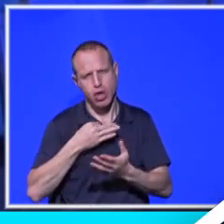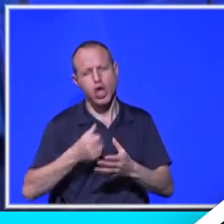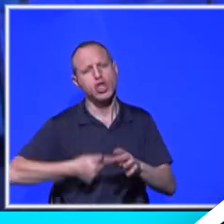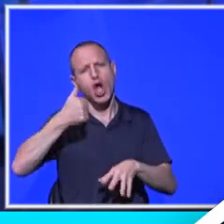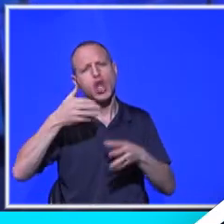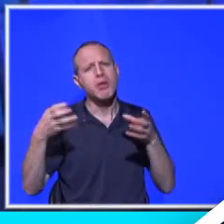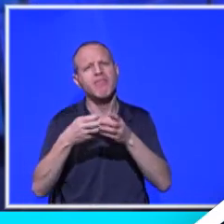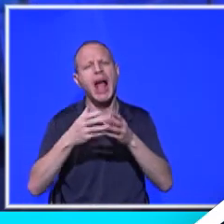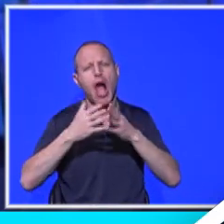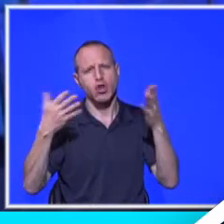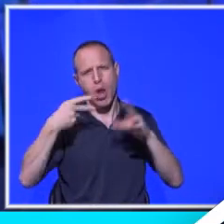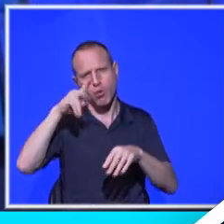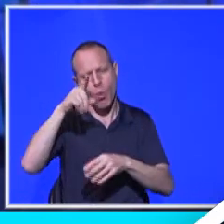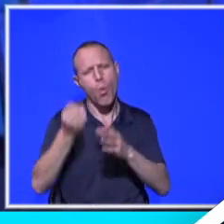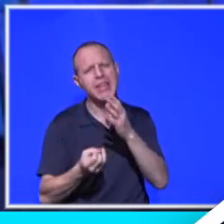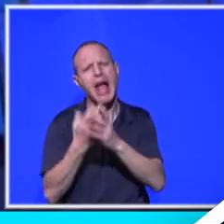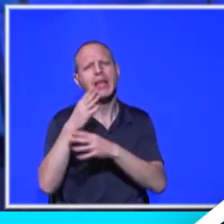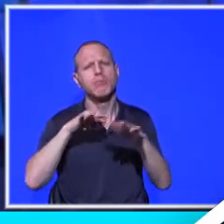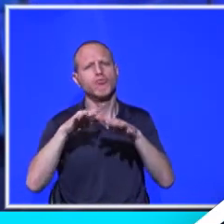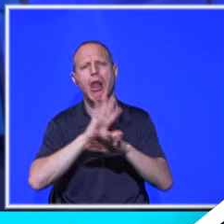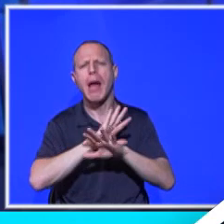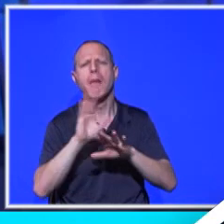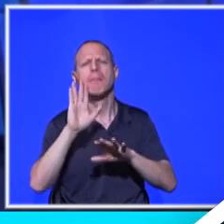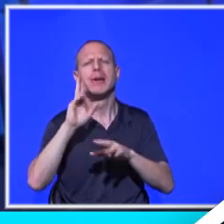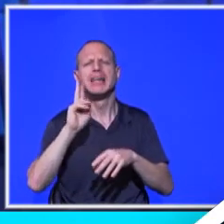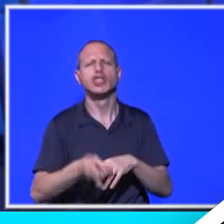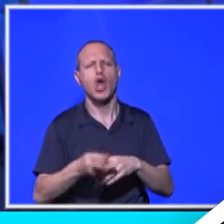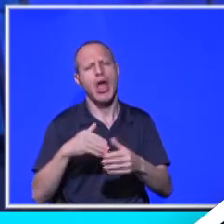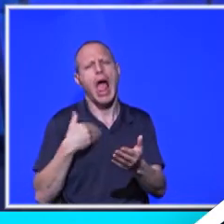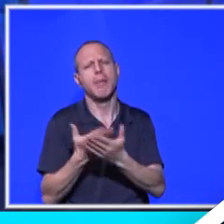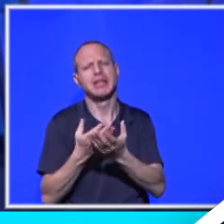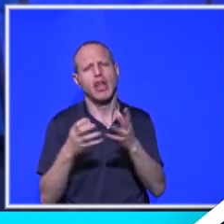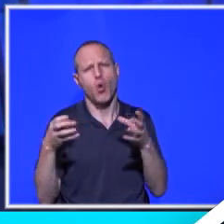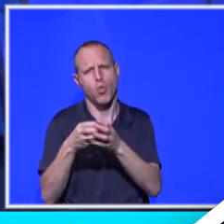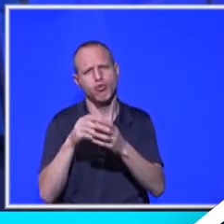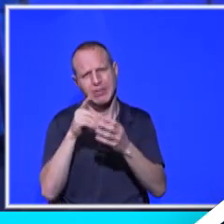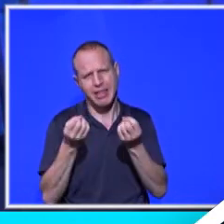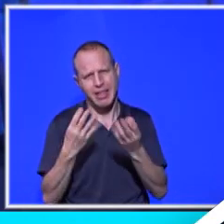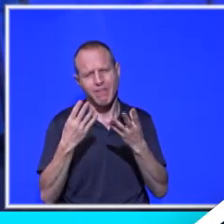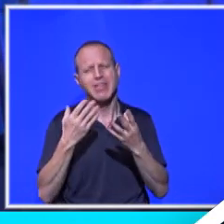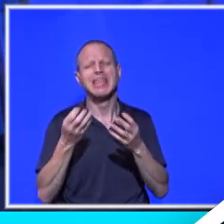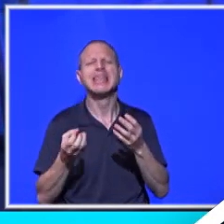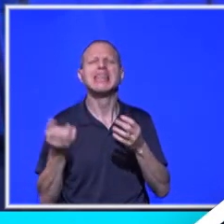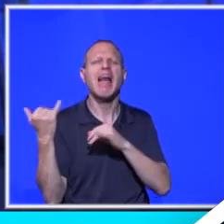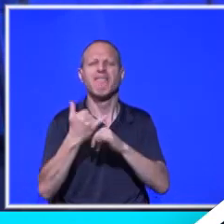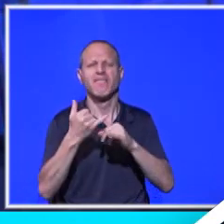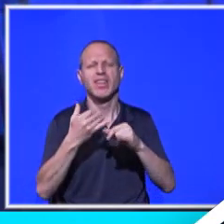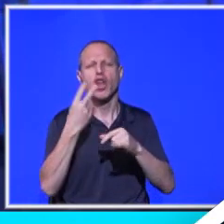הגדולה ביותר הוא שיקים את הממשלה בלי שום צורך בהמלצת הגוש. זה באופן טבעי יביא להקמתן של שתי מפלגות